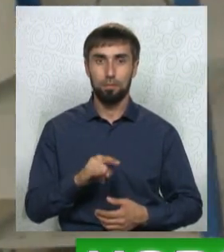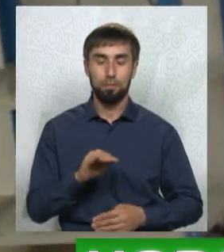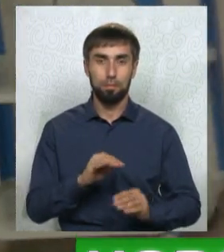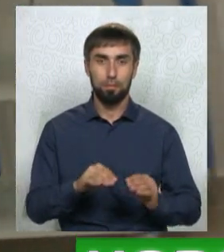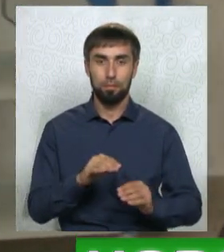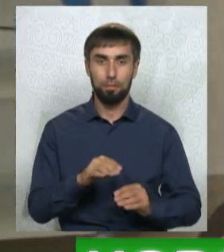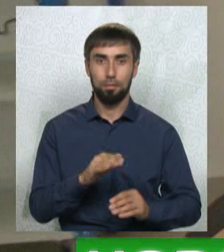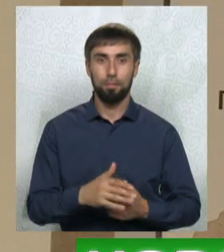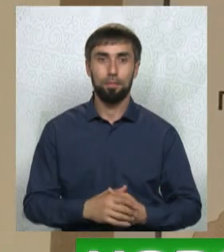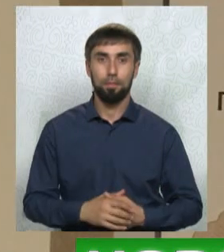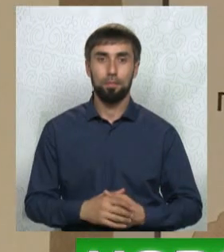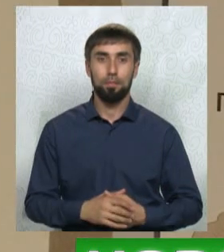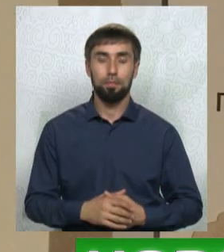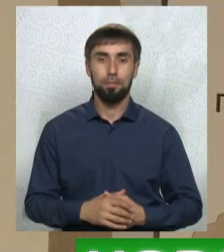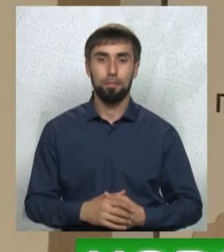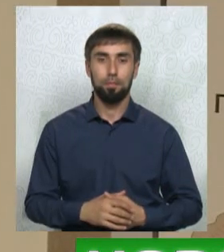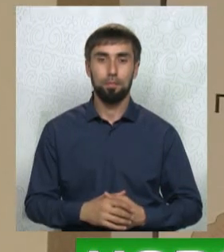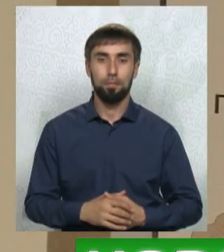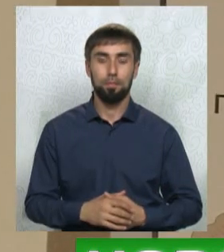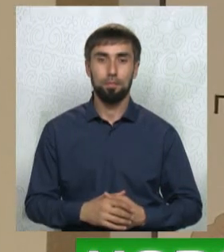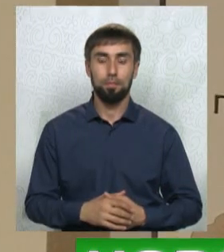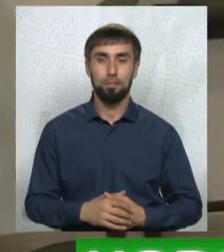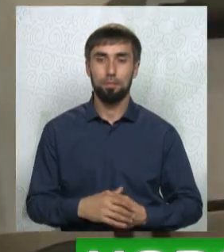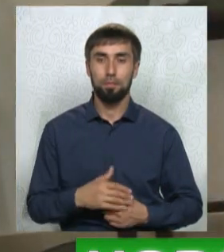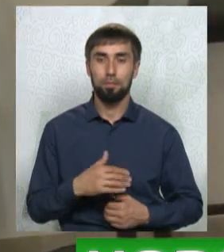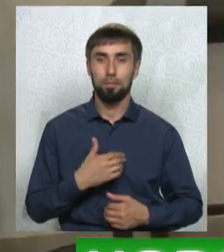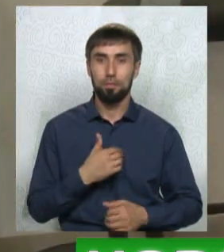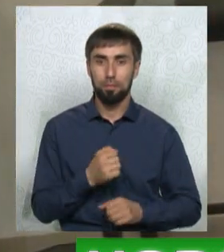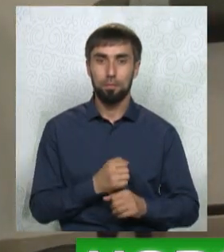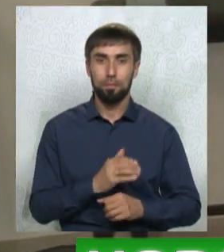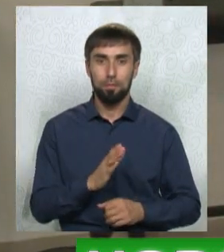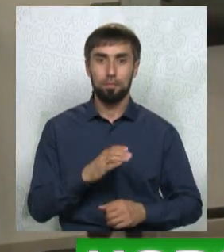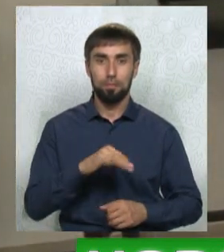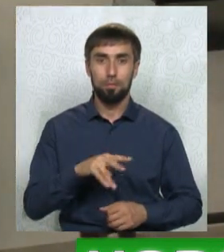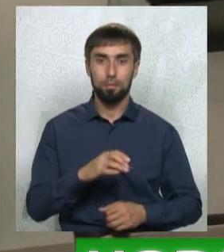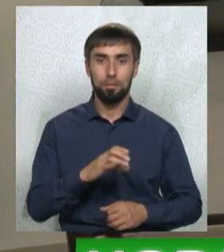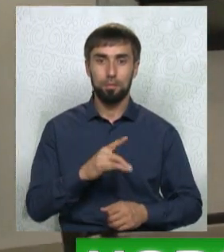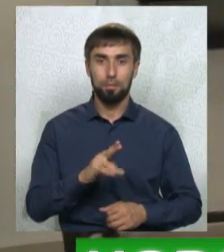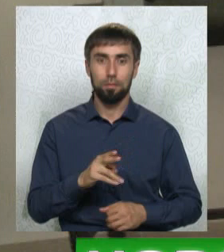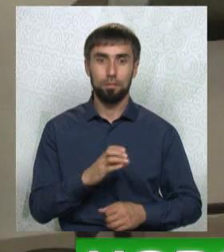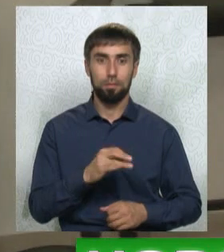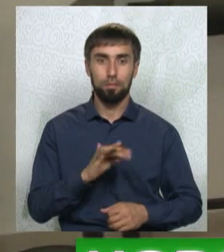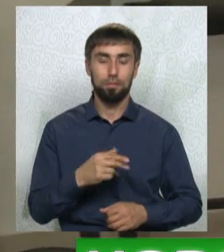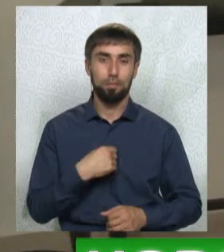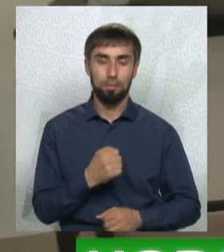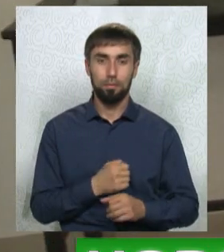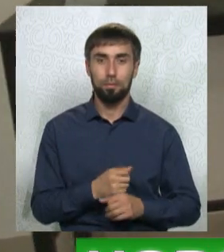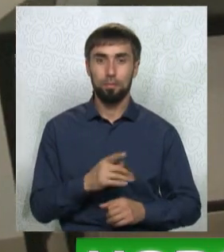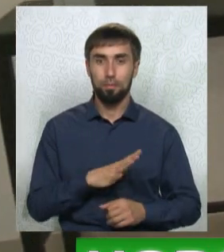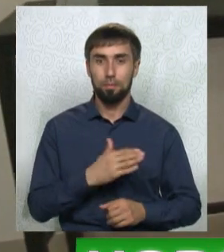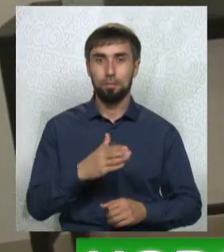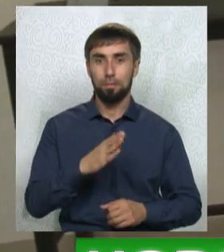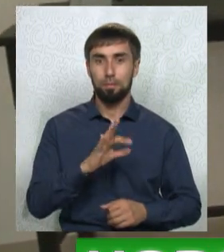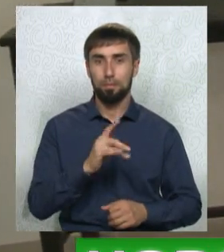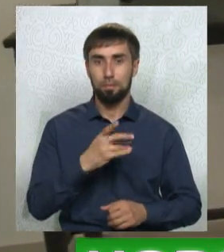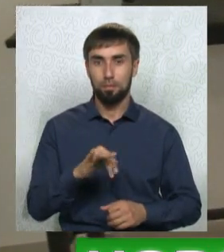приспособленный инструмент Айул. Соган Скворечник Ивол. Скворечник Ас Оза